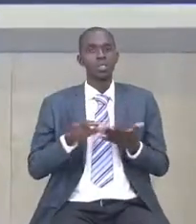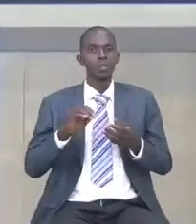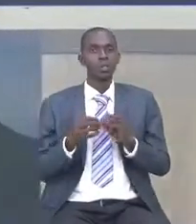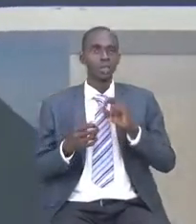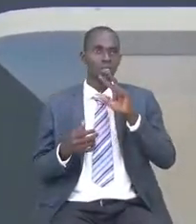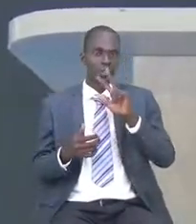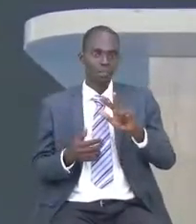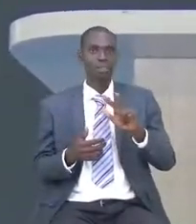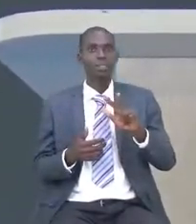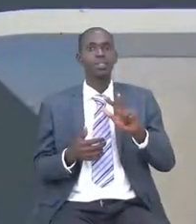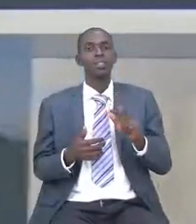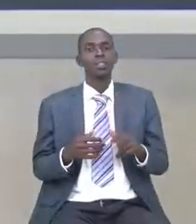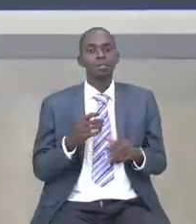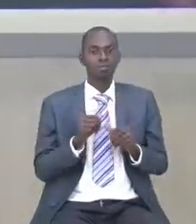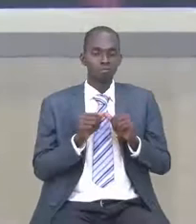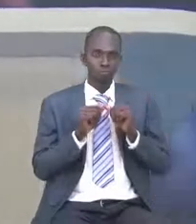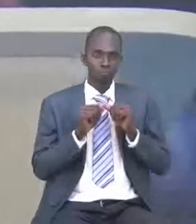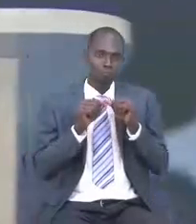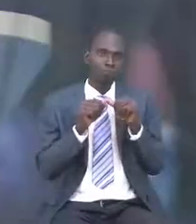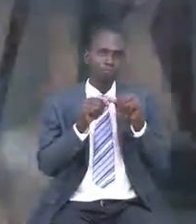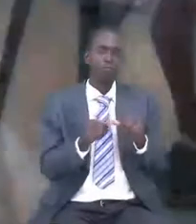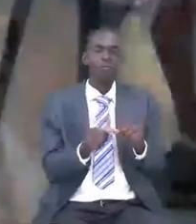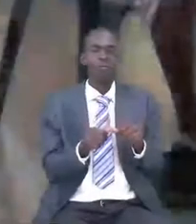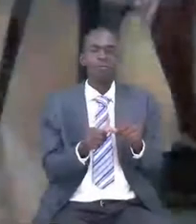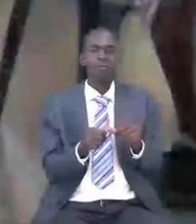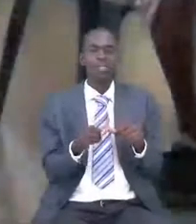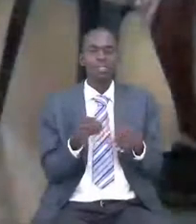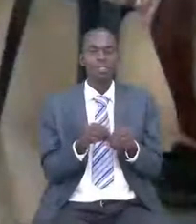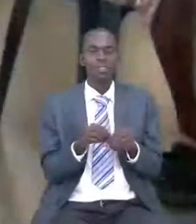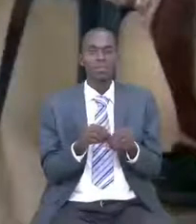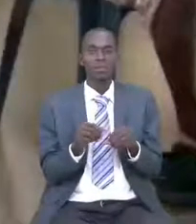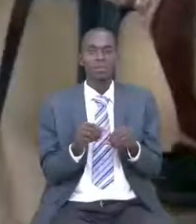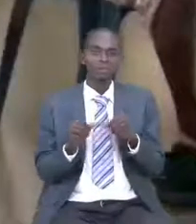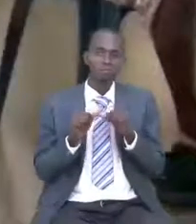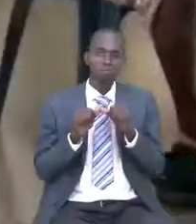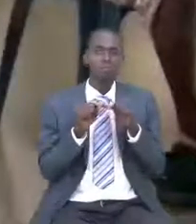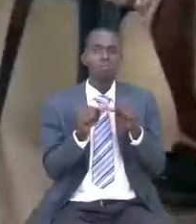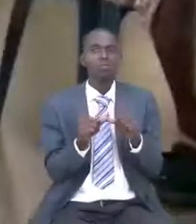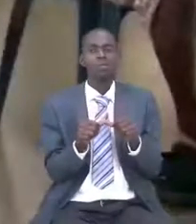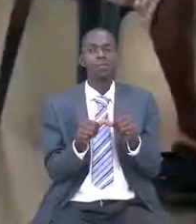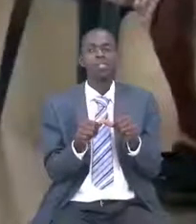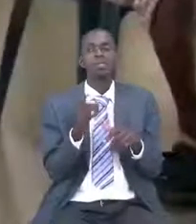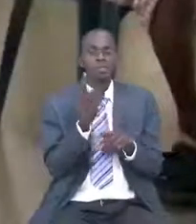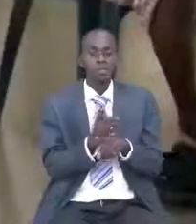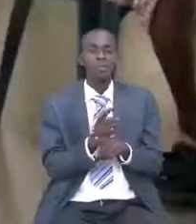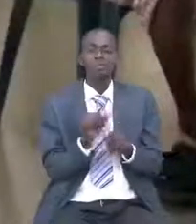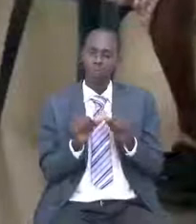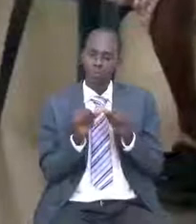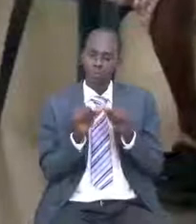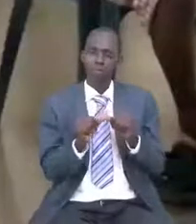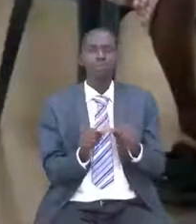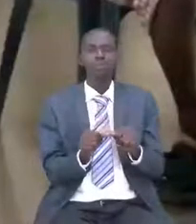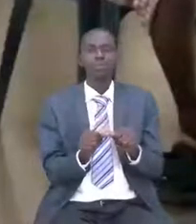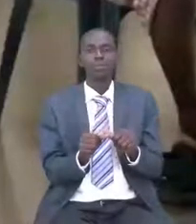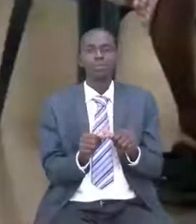persévérance détermine la performance maximale. La persévérance détermine. Reste là,